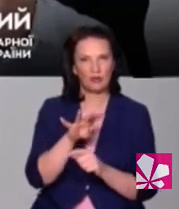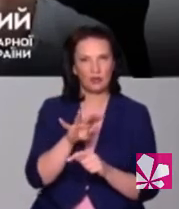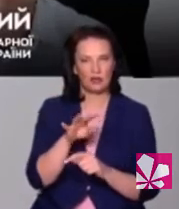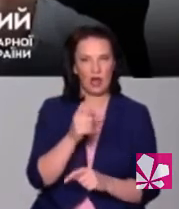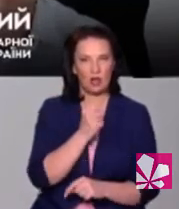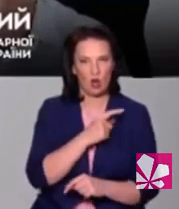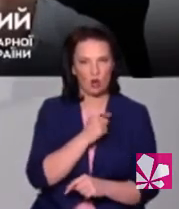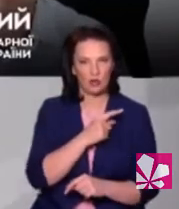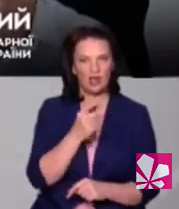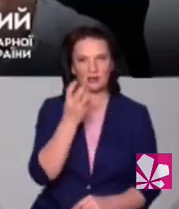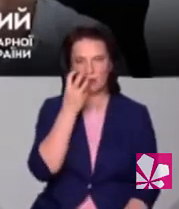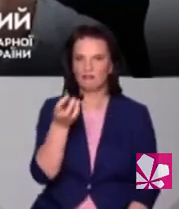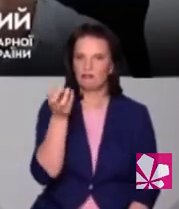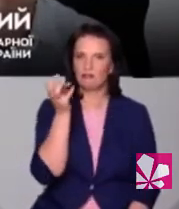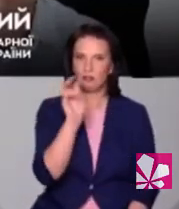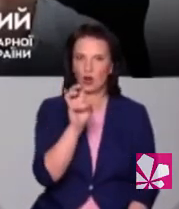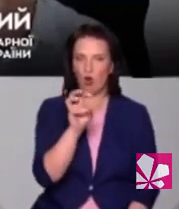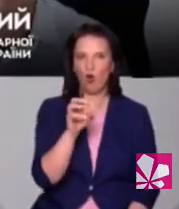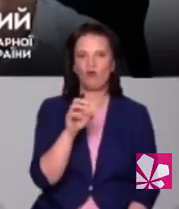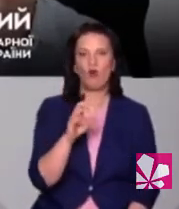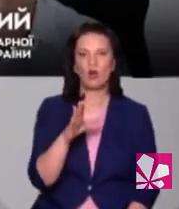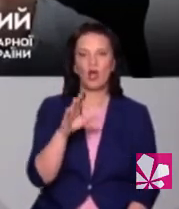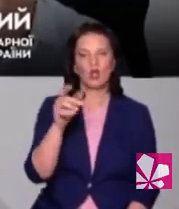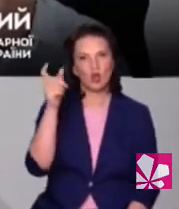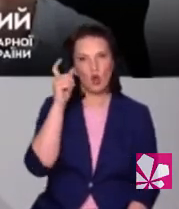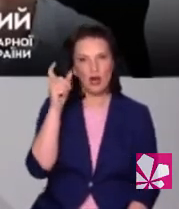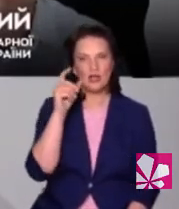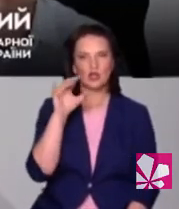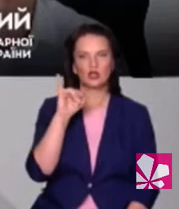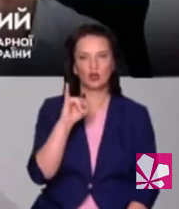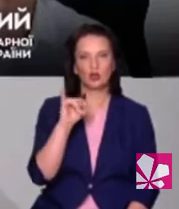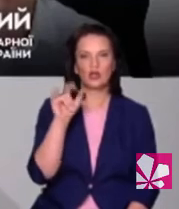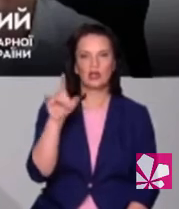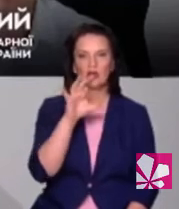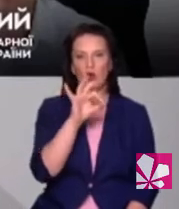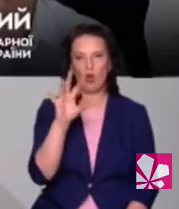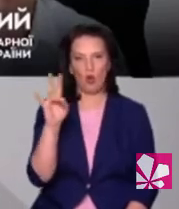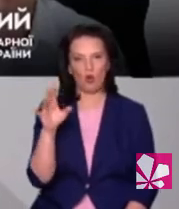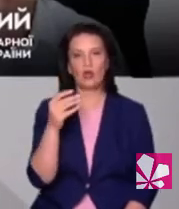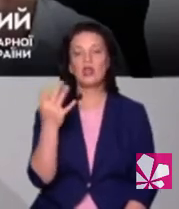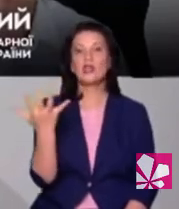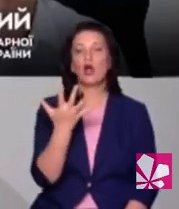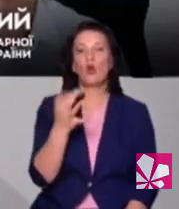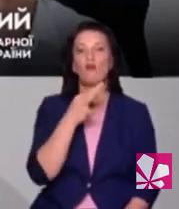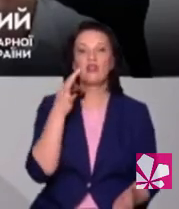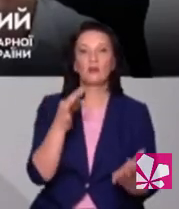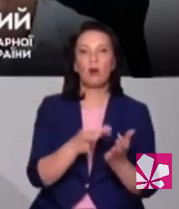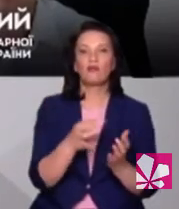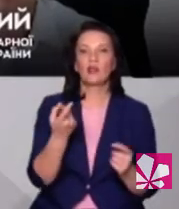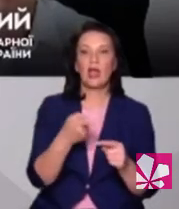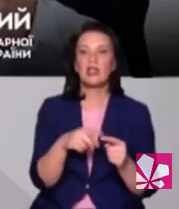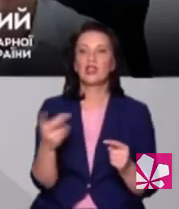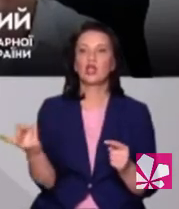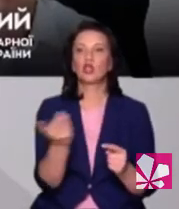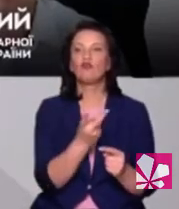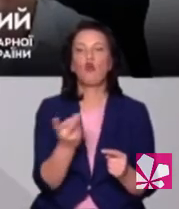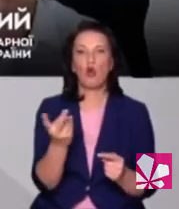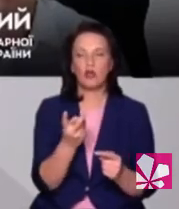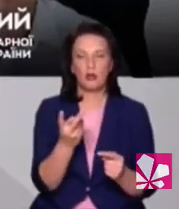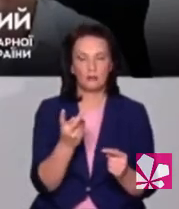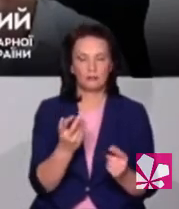обличчя генсекретареві ООН і президенту Туреччини. Яку відповідальність ці двоє несуть в межах угоди? І чи несуть